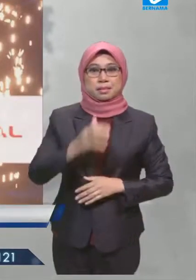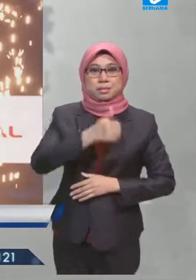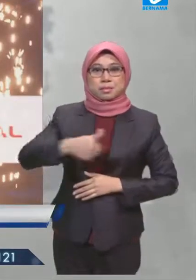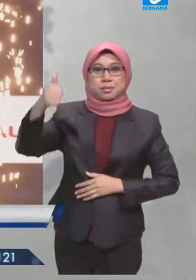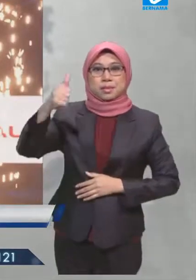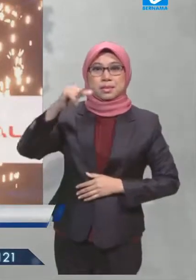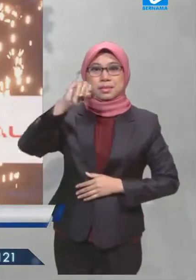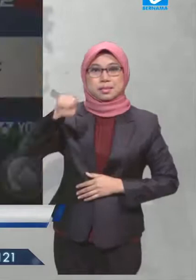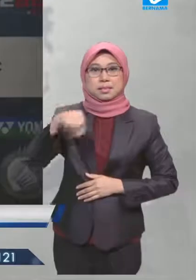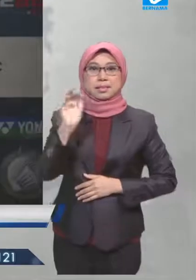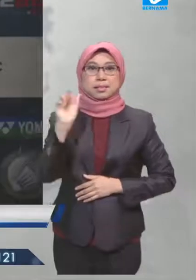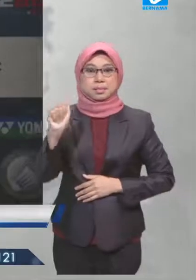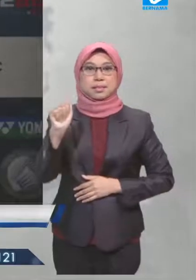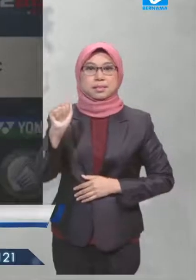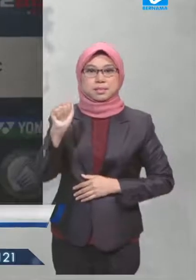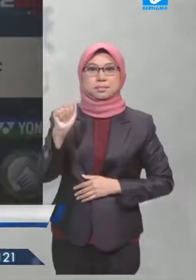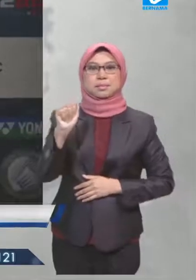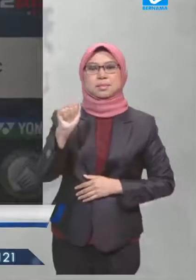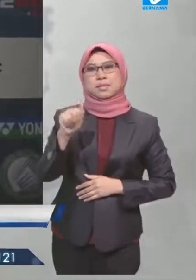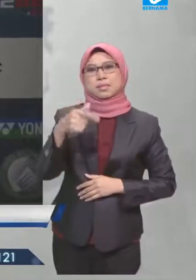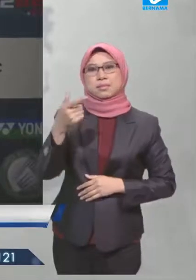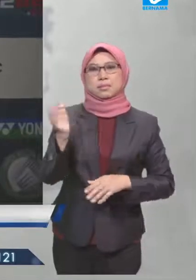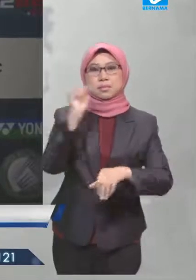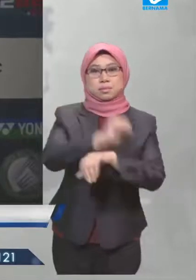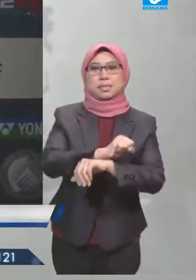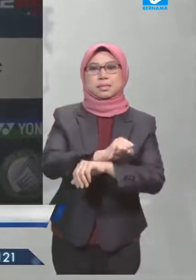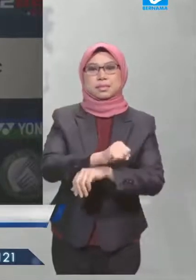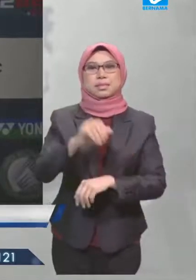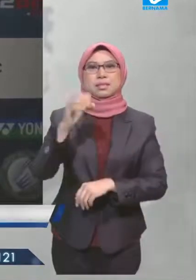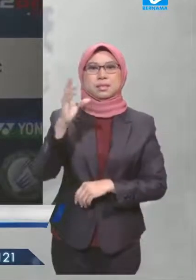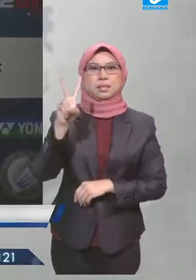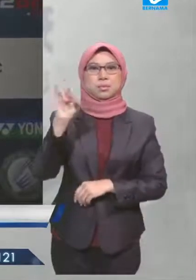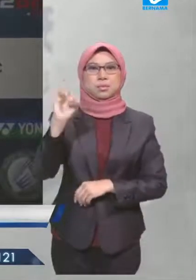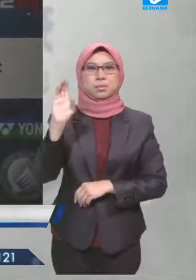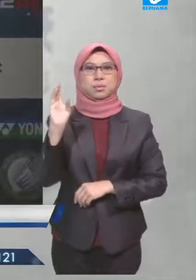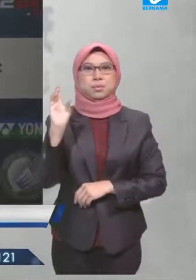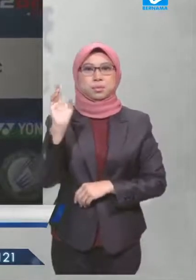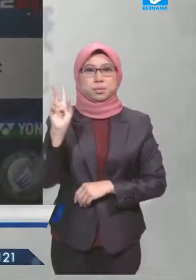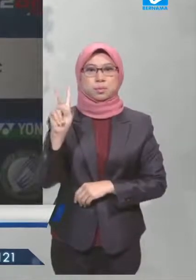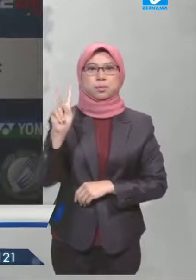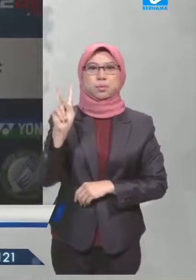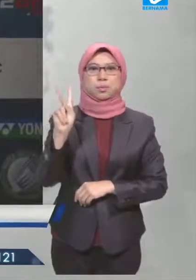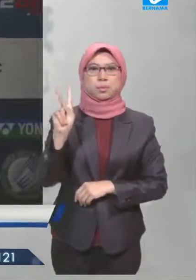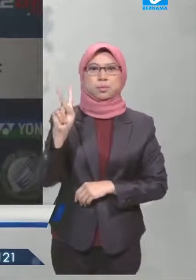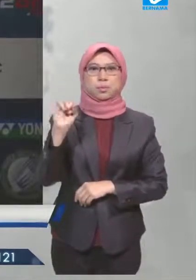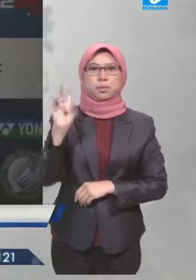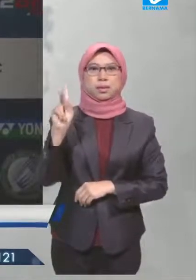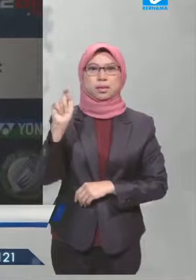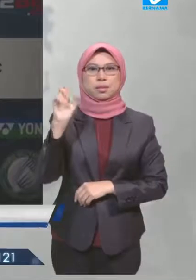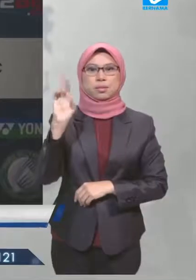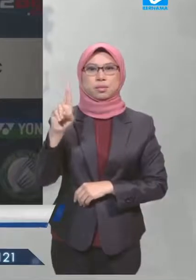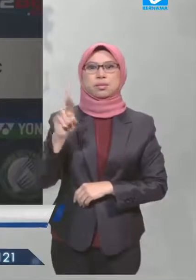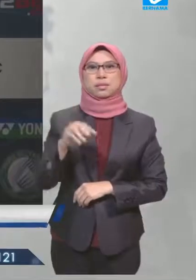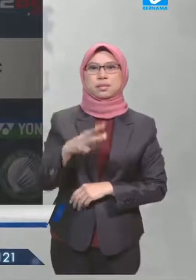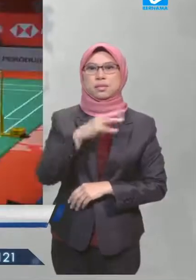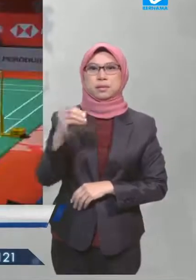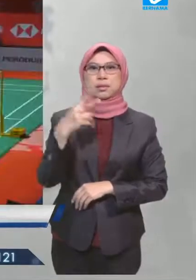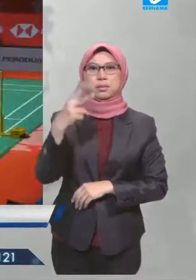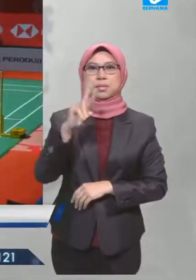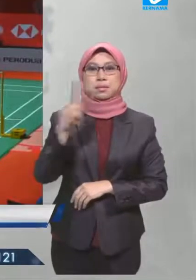Kemenangan Zijia ke atas bintang Denmark Victor Axelsen sekaligus bergelar juara All England menyaksikan beliau berjaya meraih 12,000